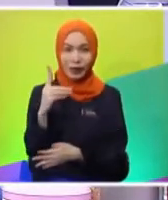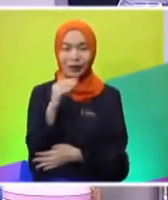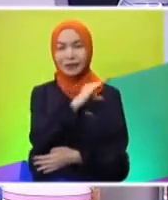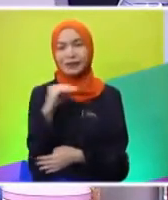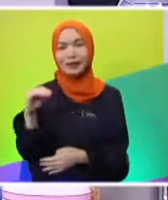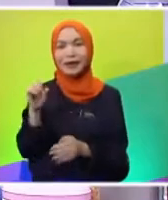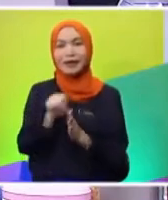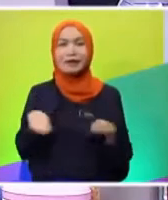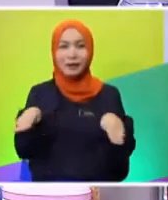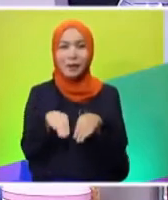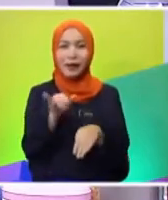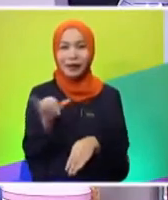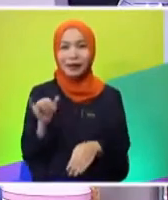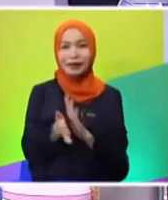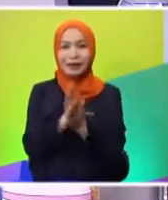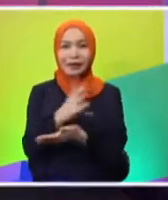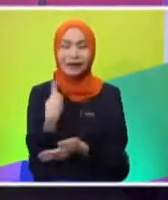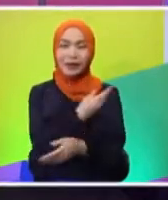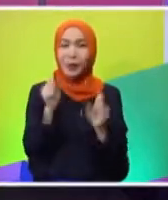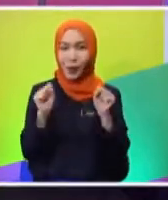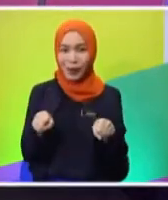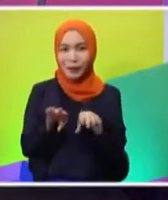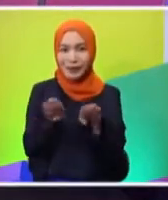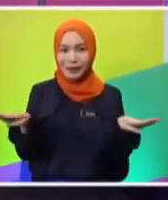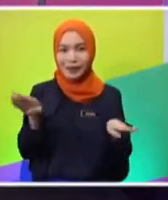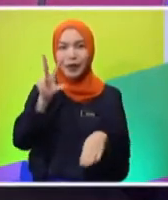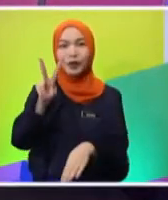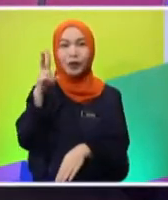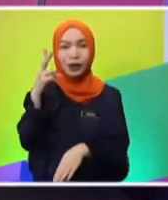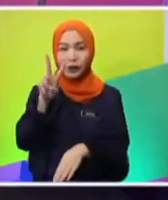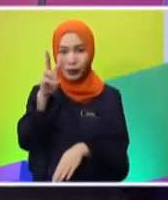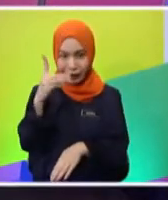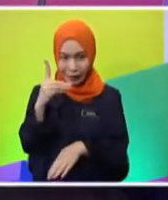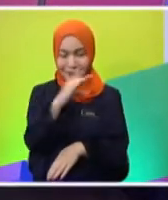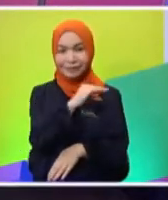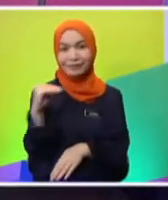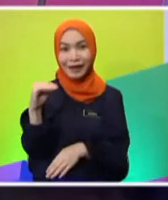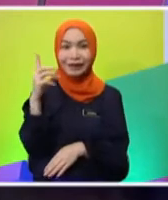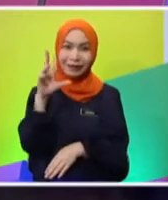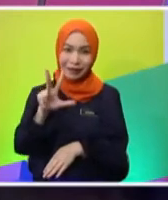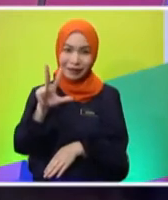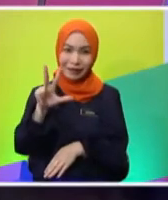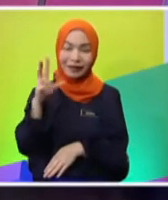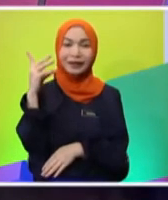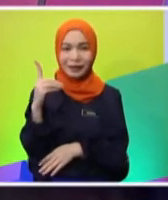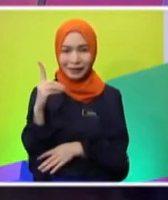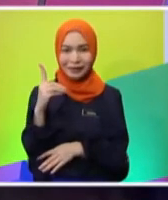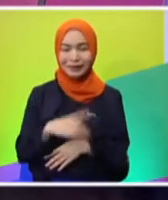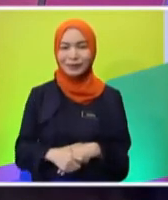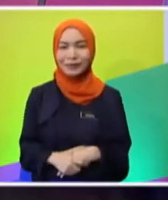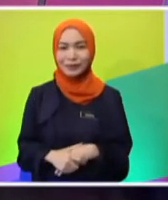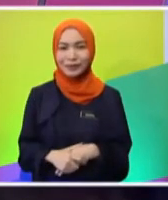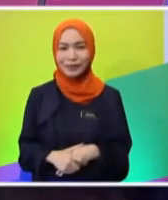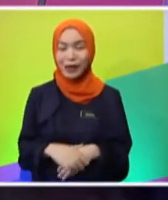diselesaikan ahli dan juga uh Iya betul ya Ah pandangan 3D tiga dimensi ini 3.0 tiga dimensi